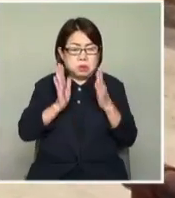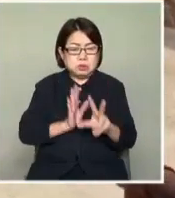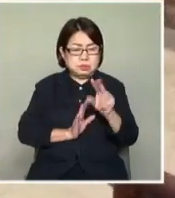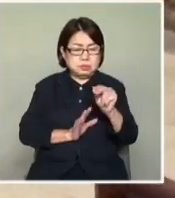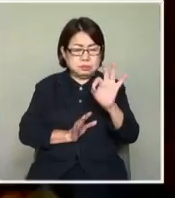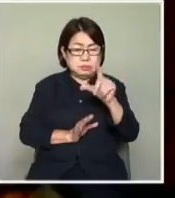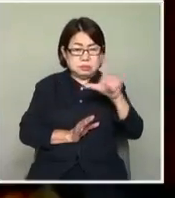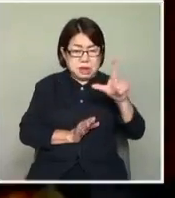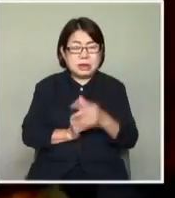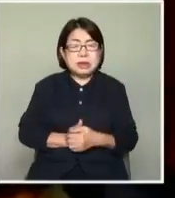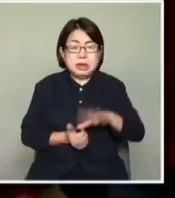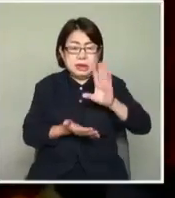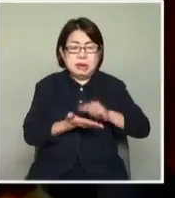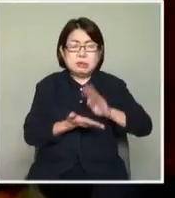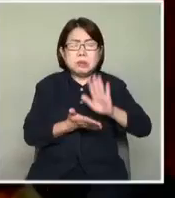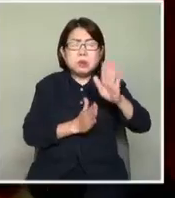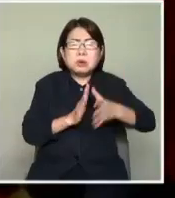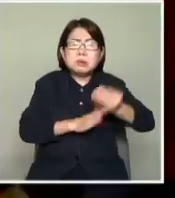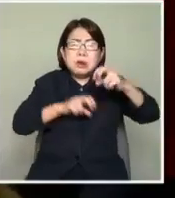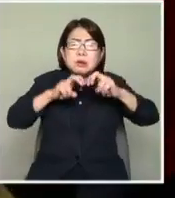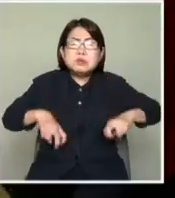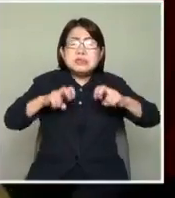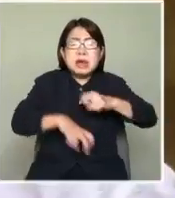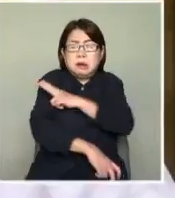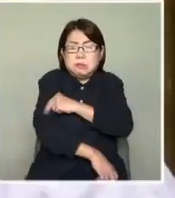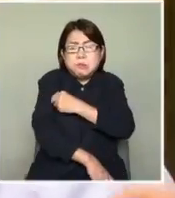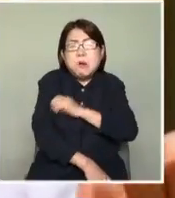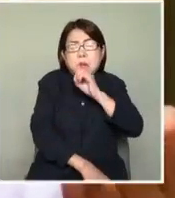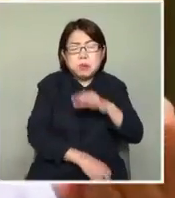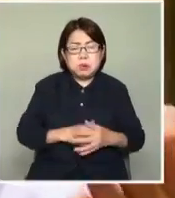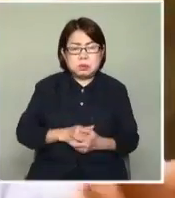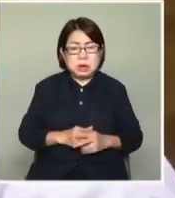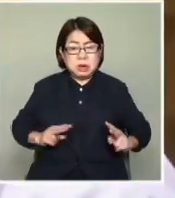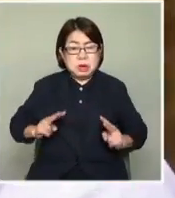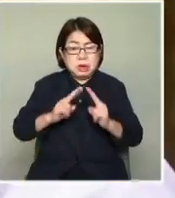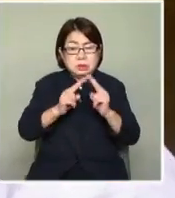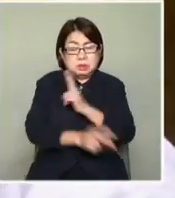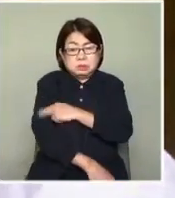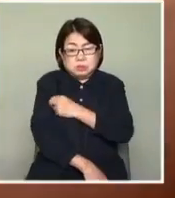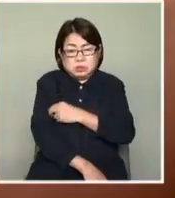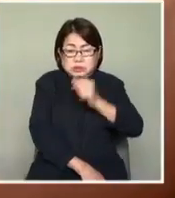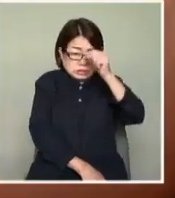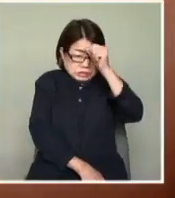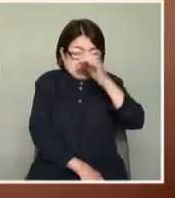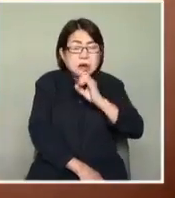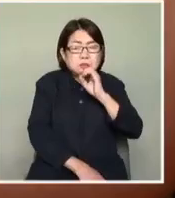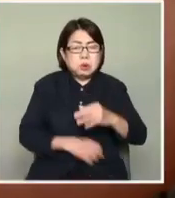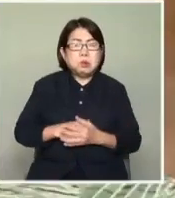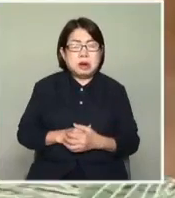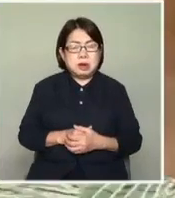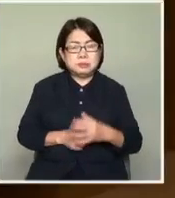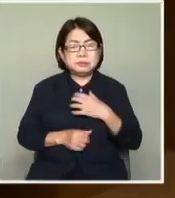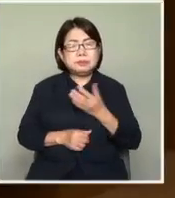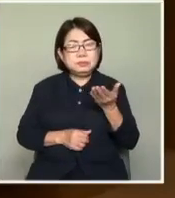จากการเปิดเผยของสภาวิจัยทางการแพทย์ของอินเดียโดยกระทรวงสหภาพสาธารณสุขอินเดียมีการเรียกร้